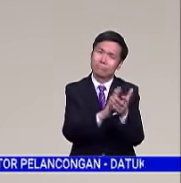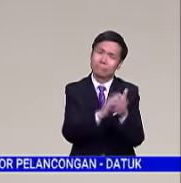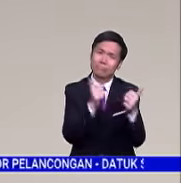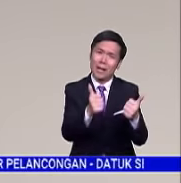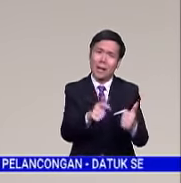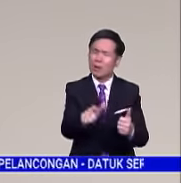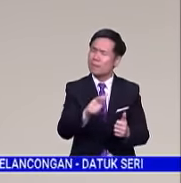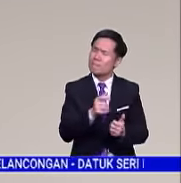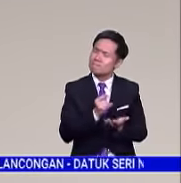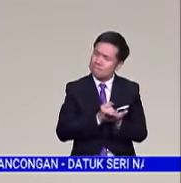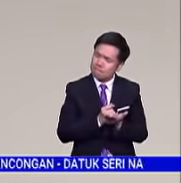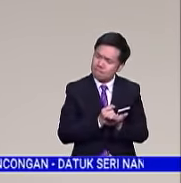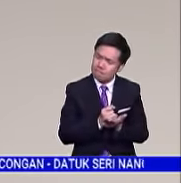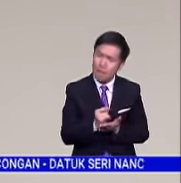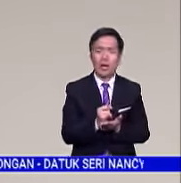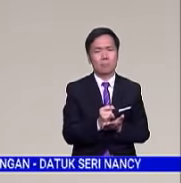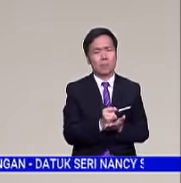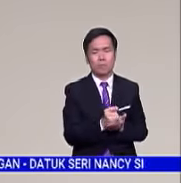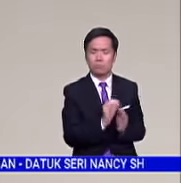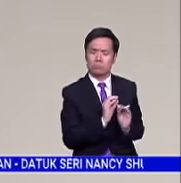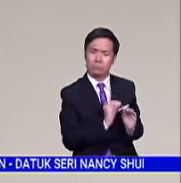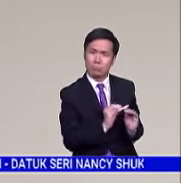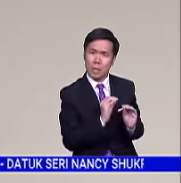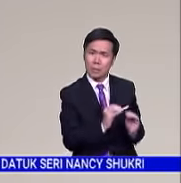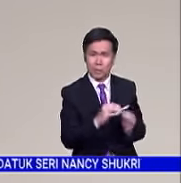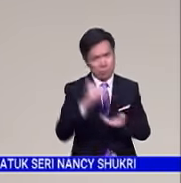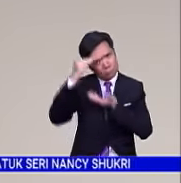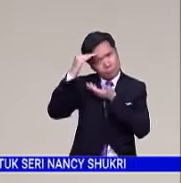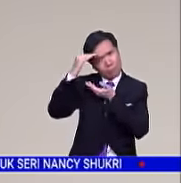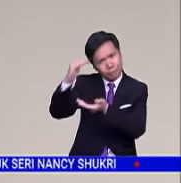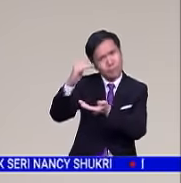dilihat benar-benar ikhlas untuk menyampaikan ilmu.